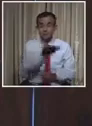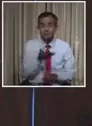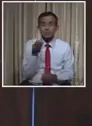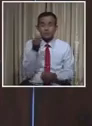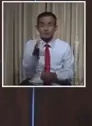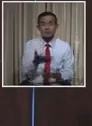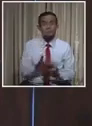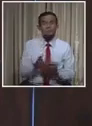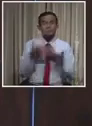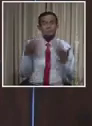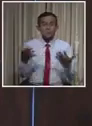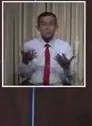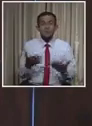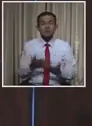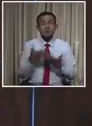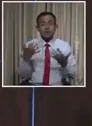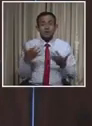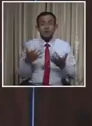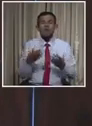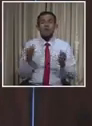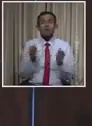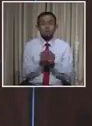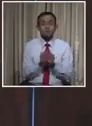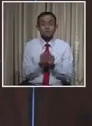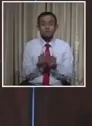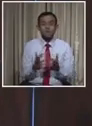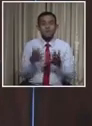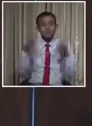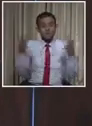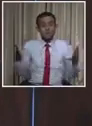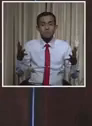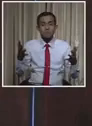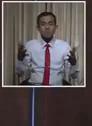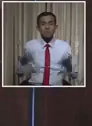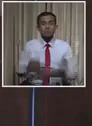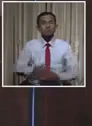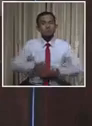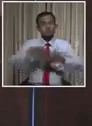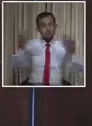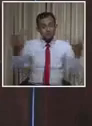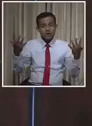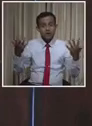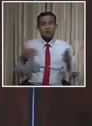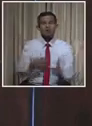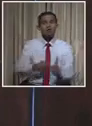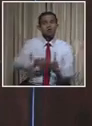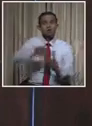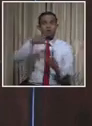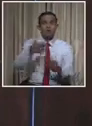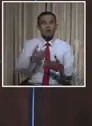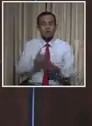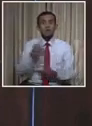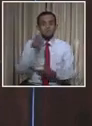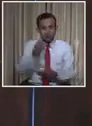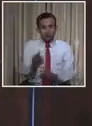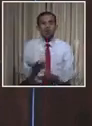මේ මහා වැඩ ව්‍යාපාරය එහෙම නැත්නම් මහා යෝධ සංවර්ධනය අපි ඒව දකින්න